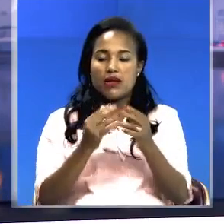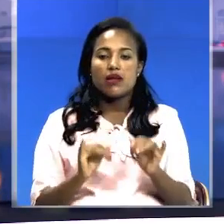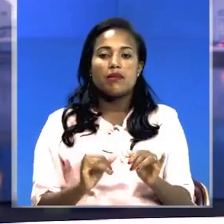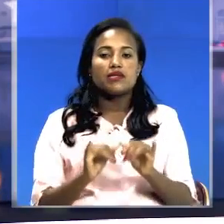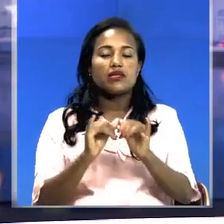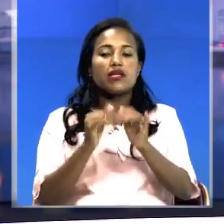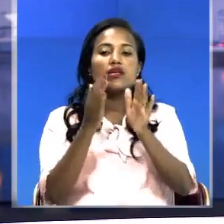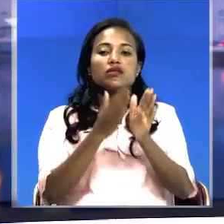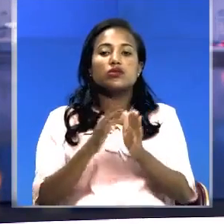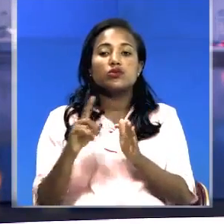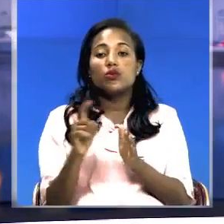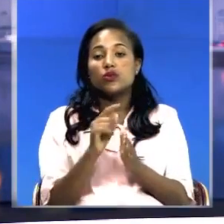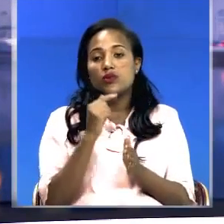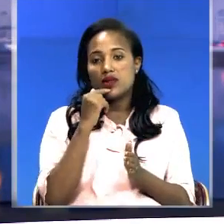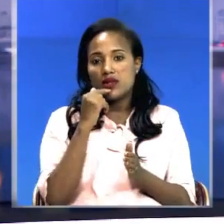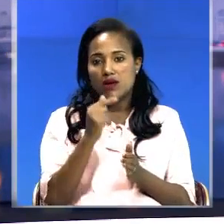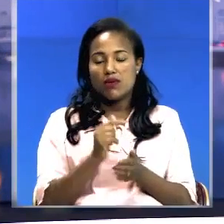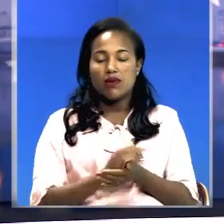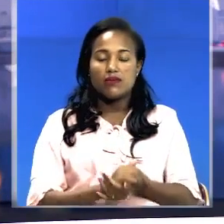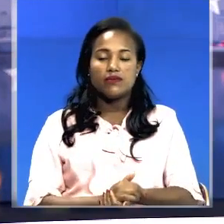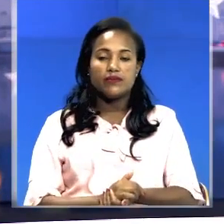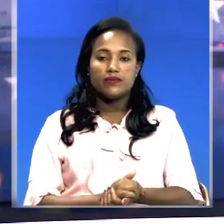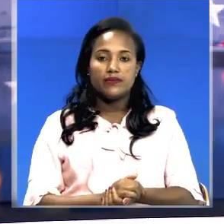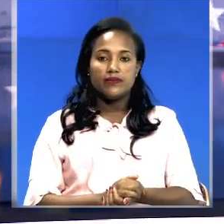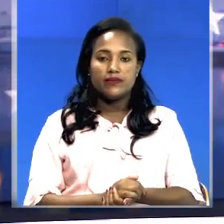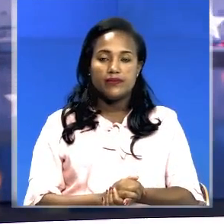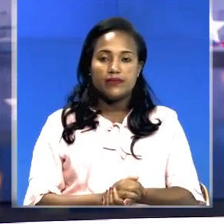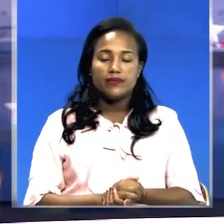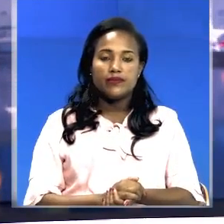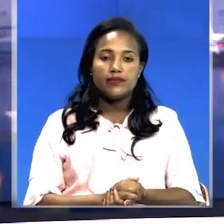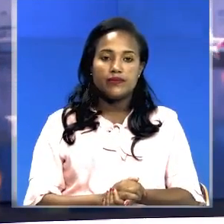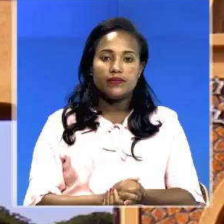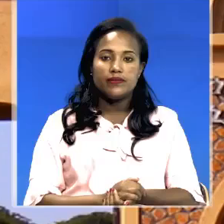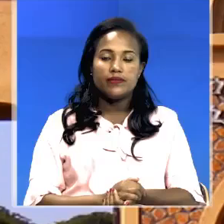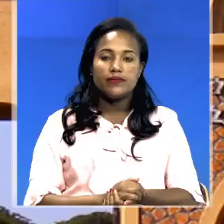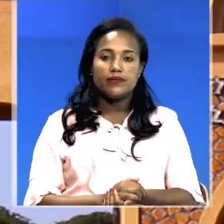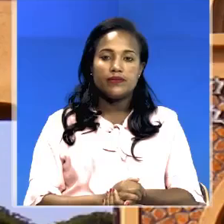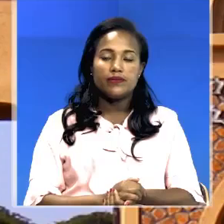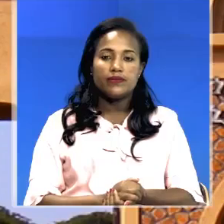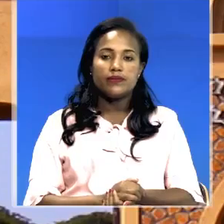ዝግጁ መሆኑን ገልጿል። ለምስጋና ብርሃኔ ዘገባ ሰለሞን አሰፌ።